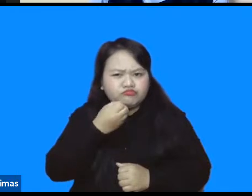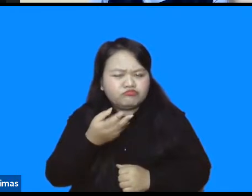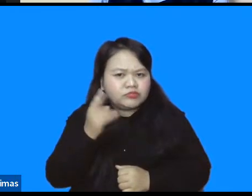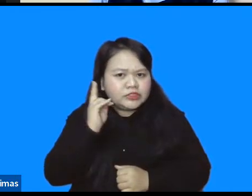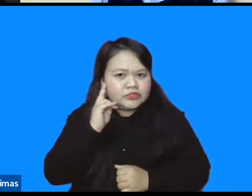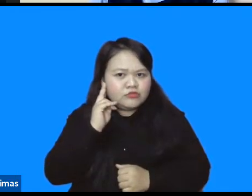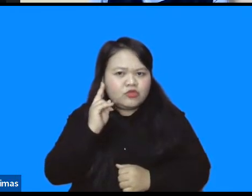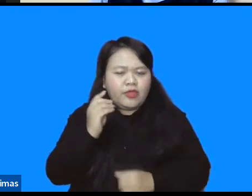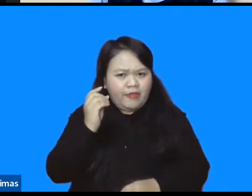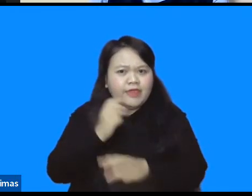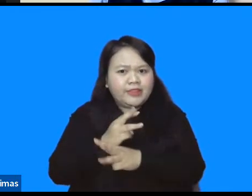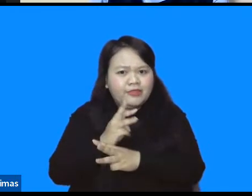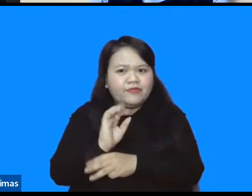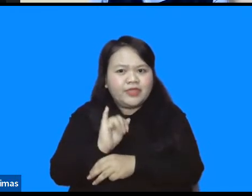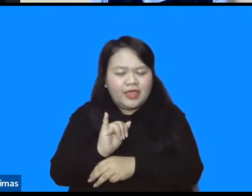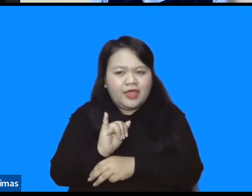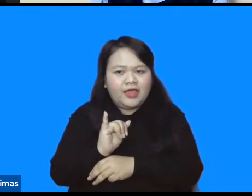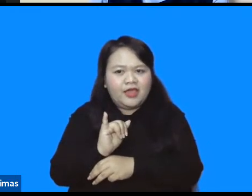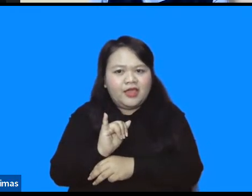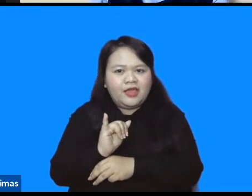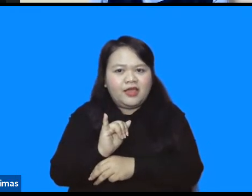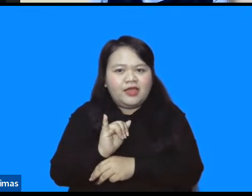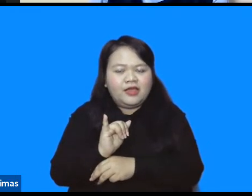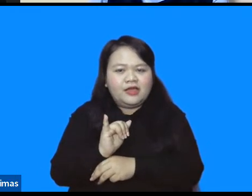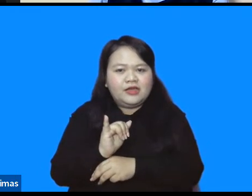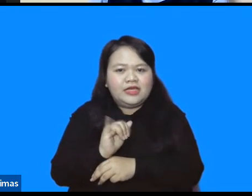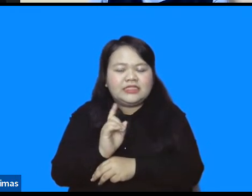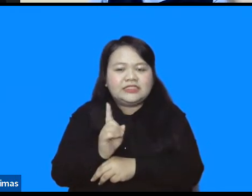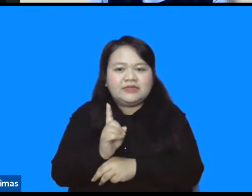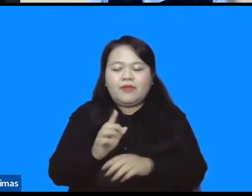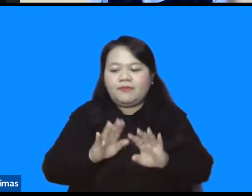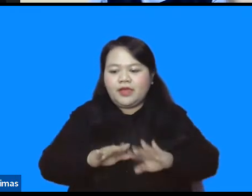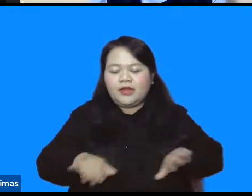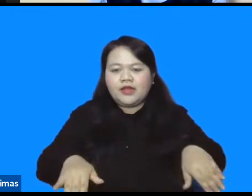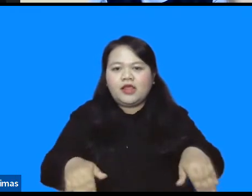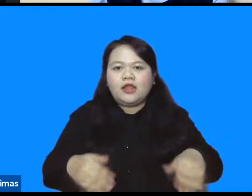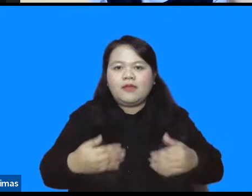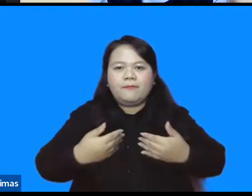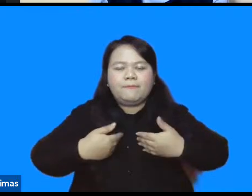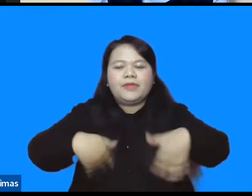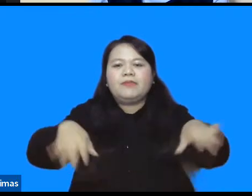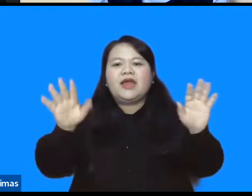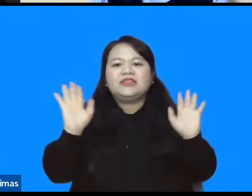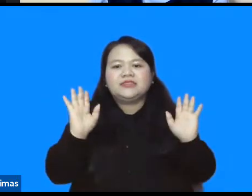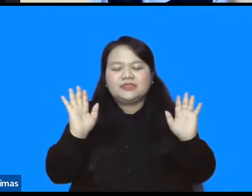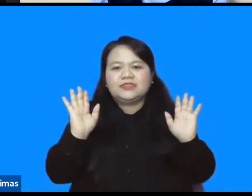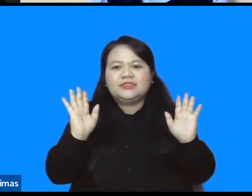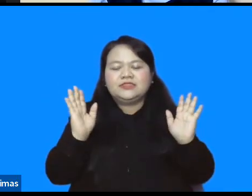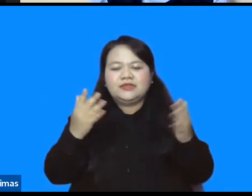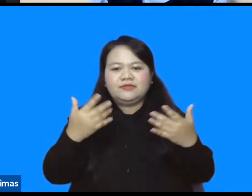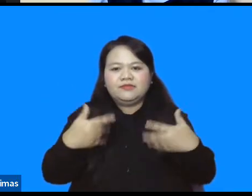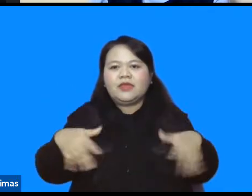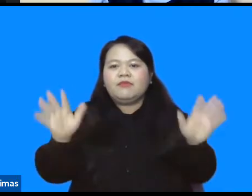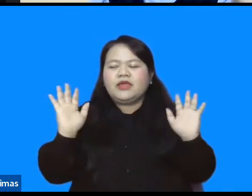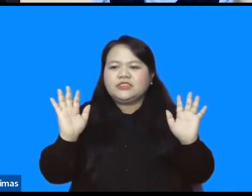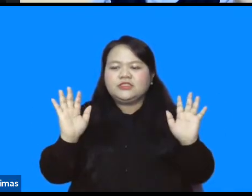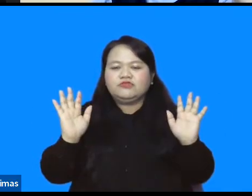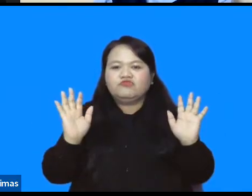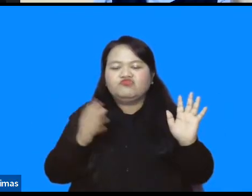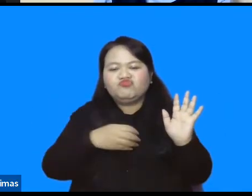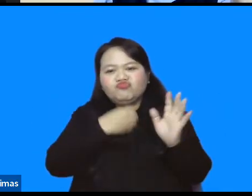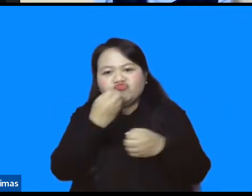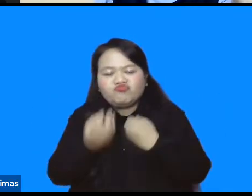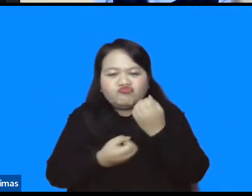tidak? Menurut Bunda efektif karena eh, anak lebih leluasa gitu ya kayaknya, lebih leluasa untuk